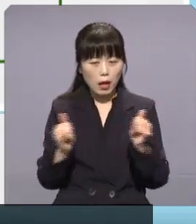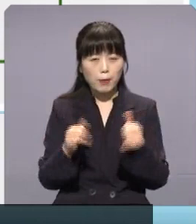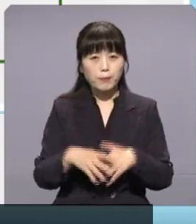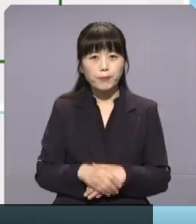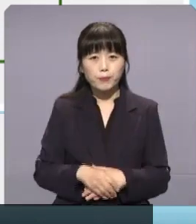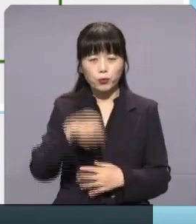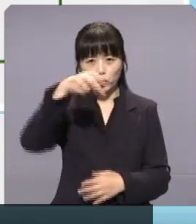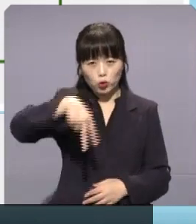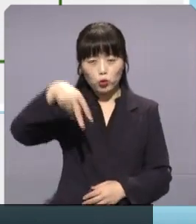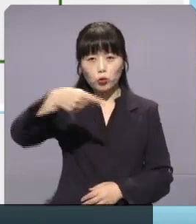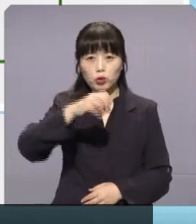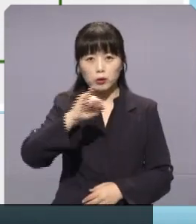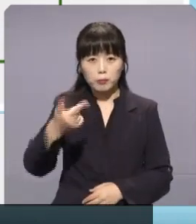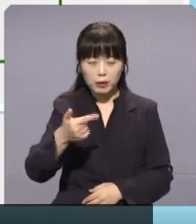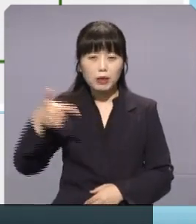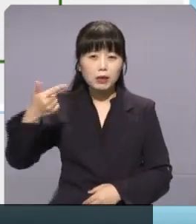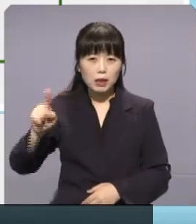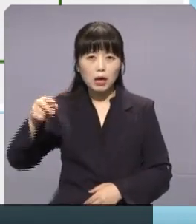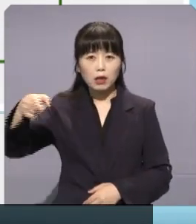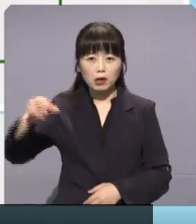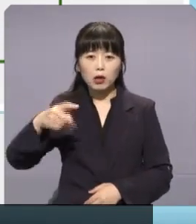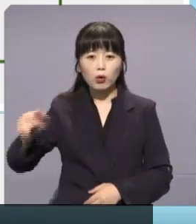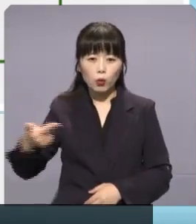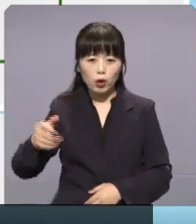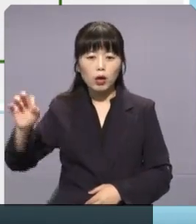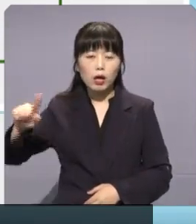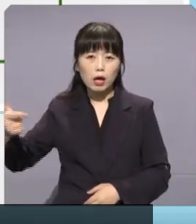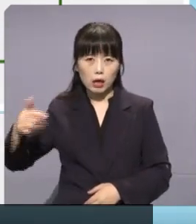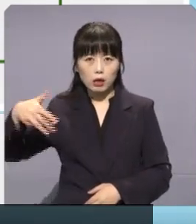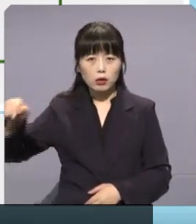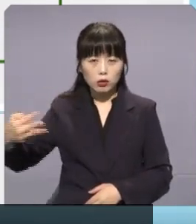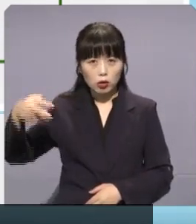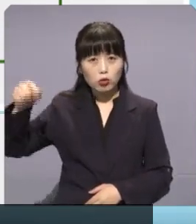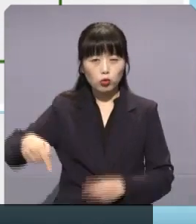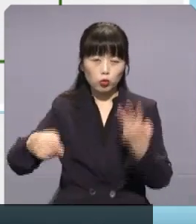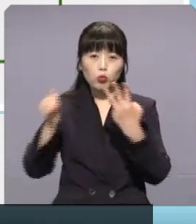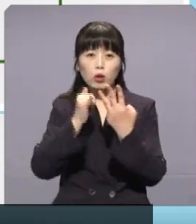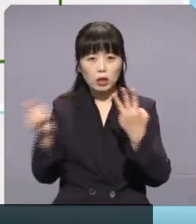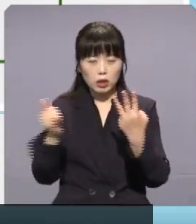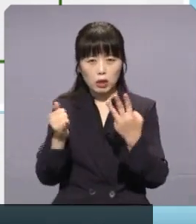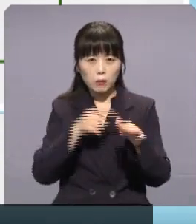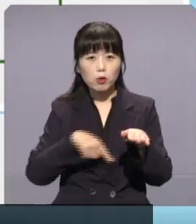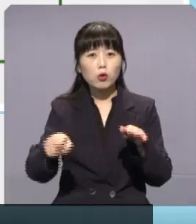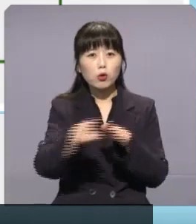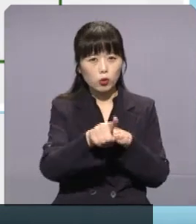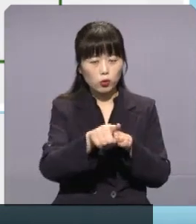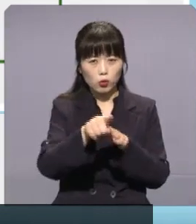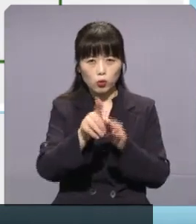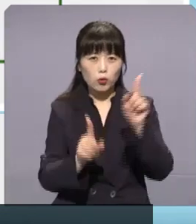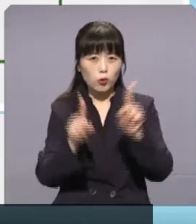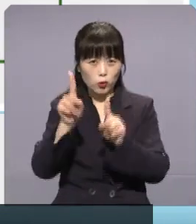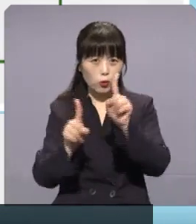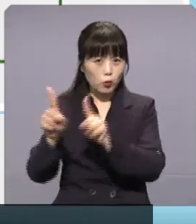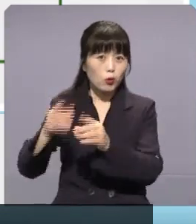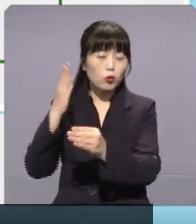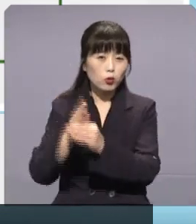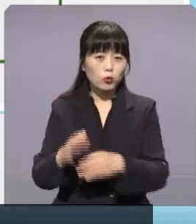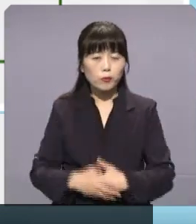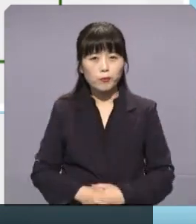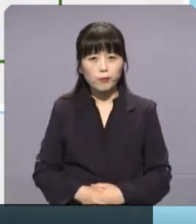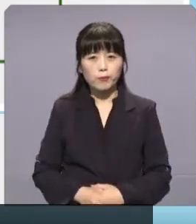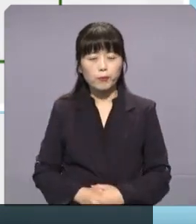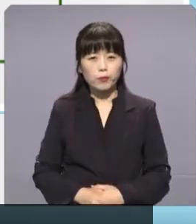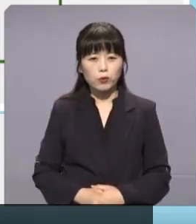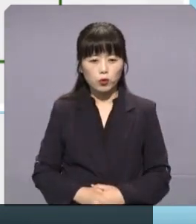지금 뭐 유승민 의원, 나경원 의원, 안철수 의원 이 세 분이 선두권을 지금 각축을 벌이고 있거든요.